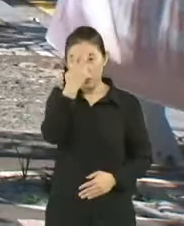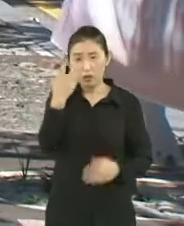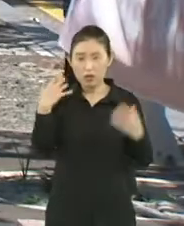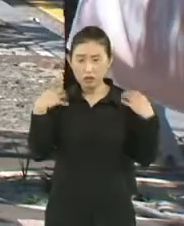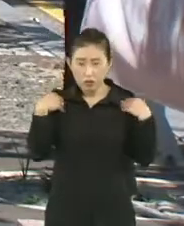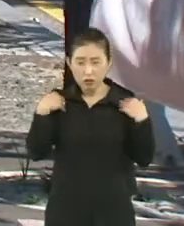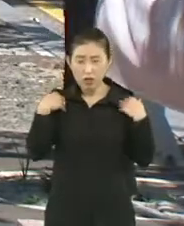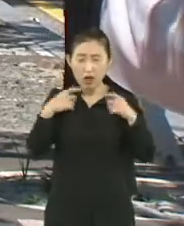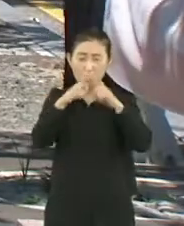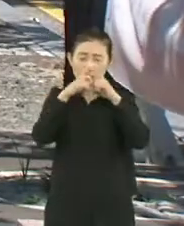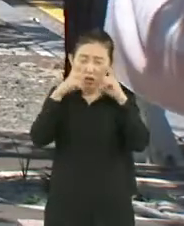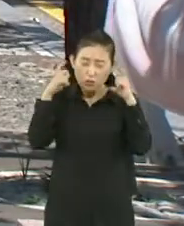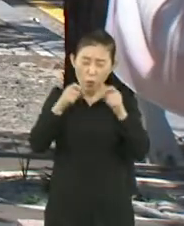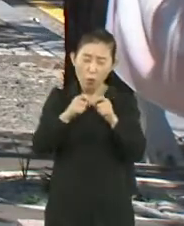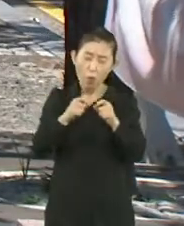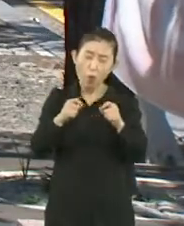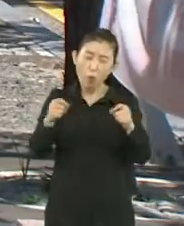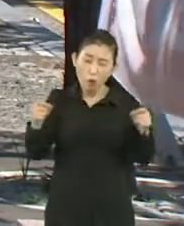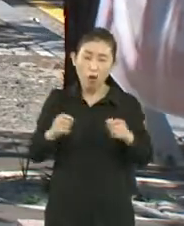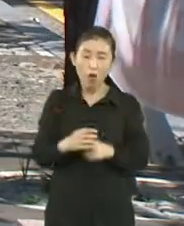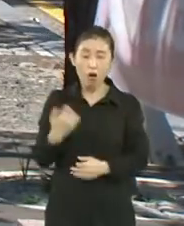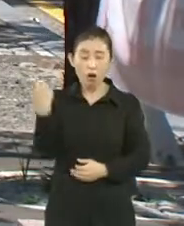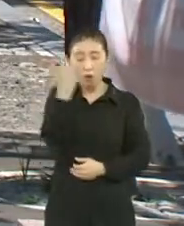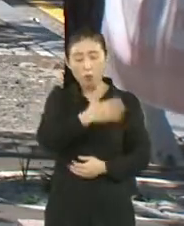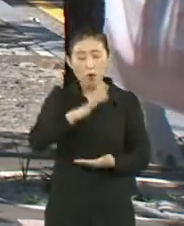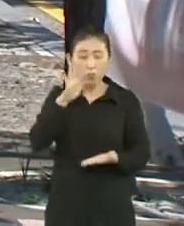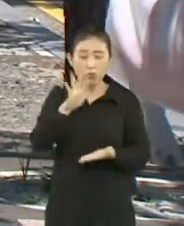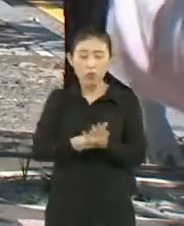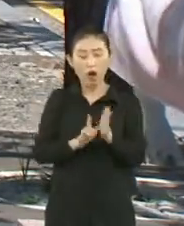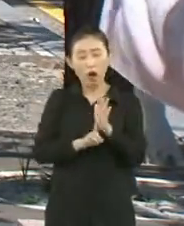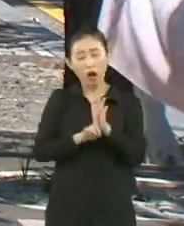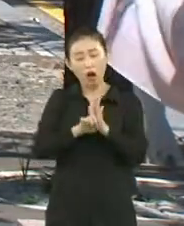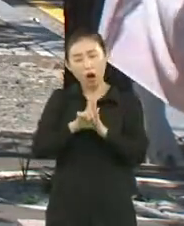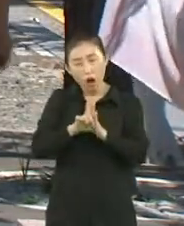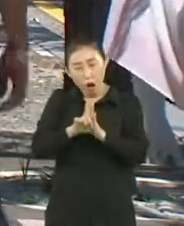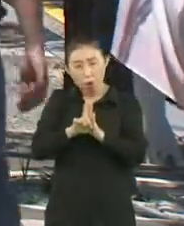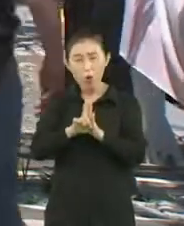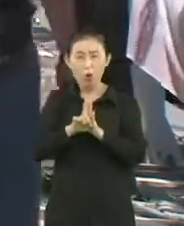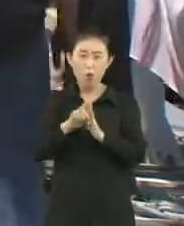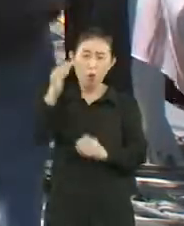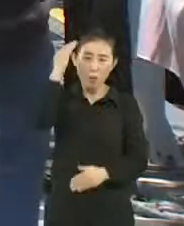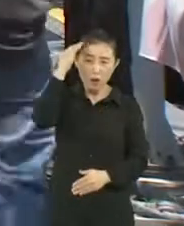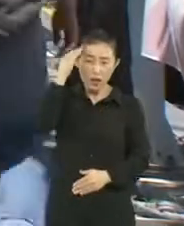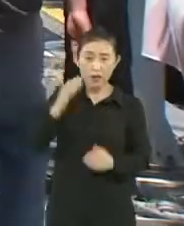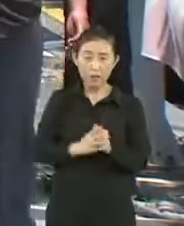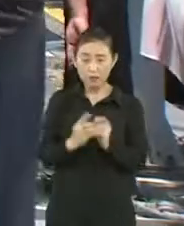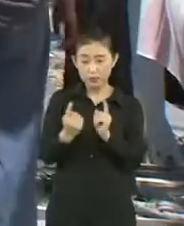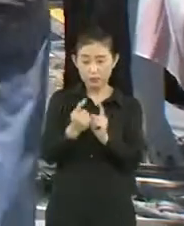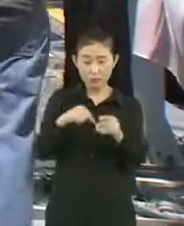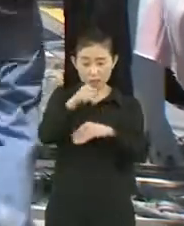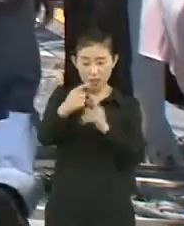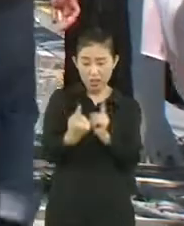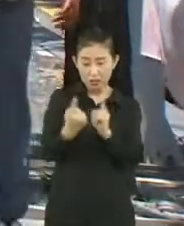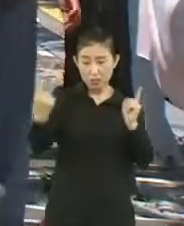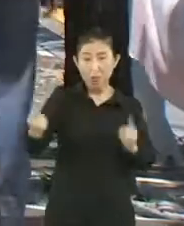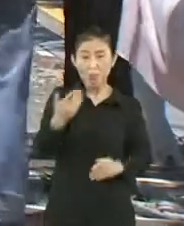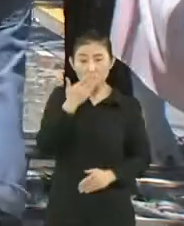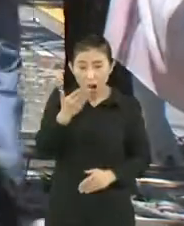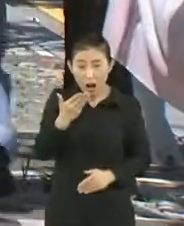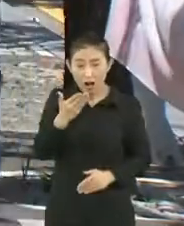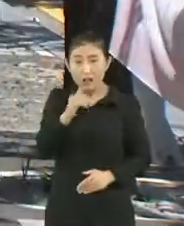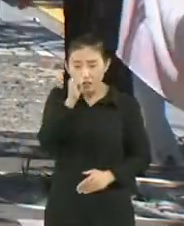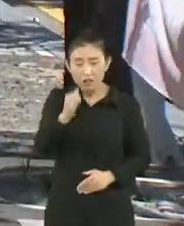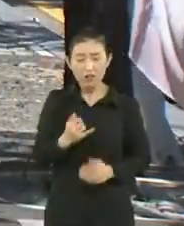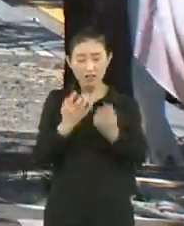시가 마스크 착용이 체온 상승에 영향을 줄 수 있는 만큼 야외에서 이미 주어 이상 거리두기 가 가능한 경우